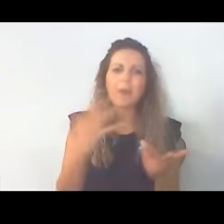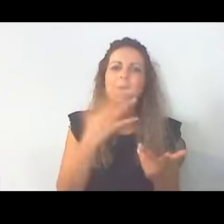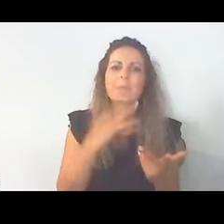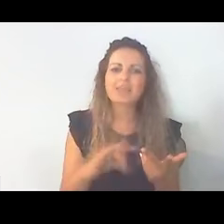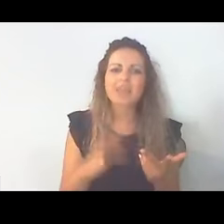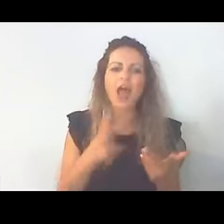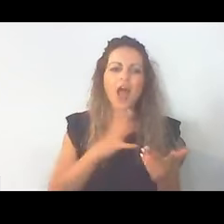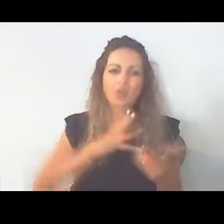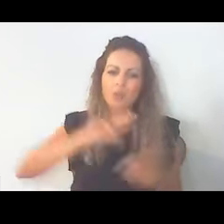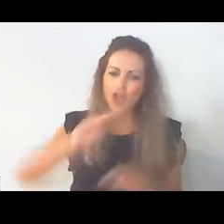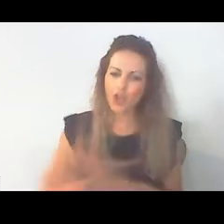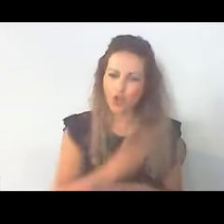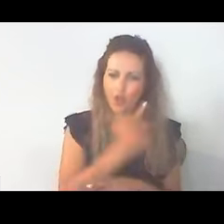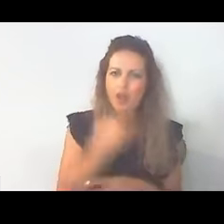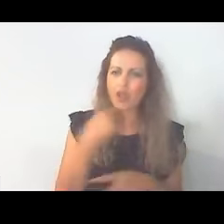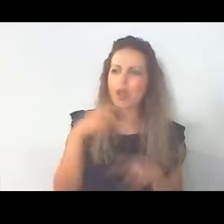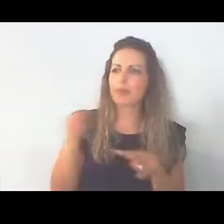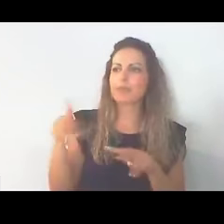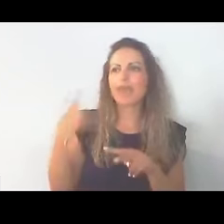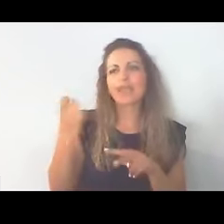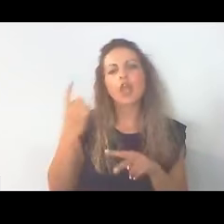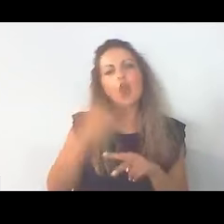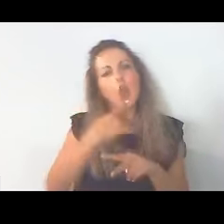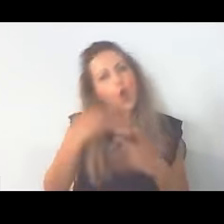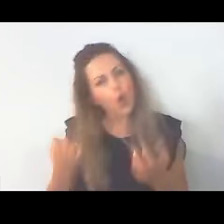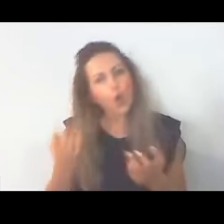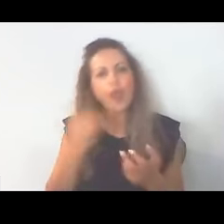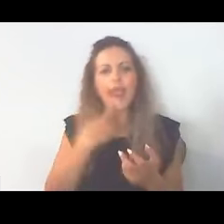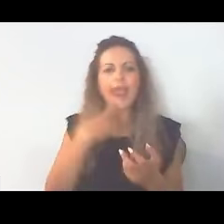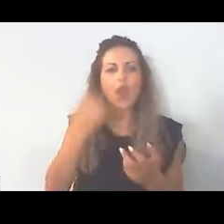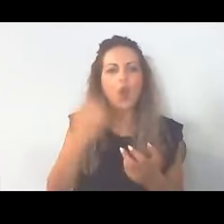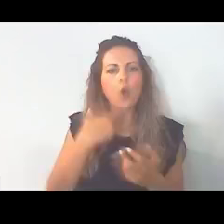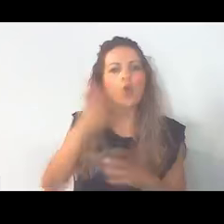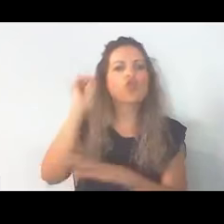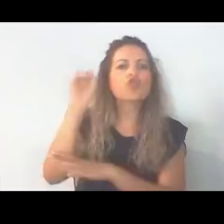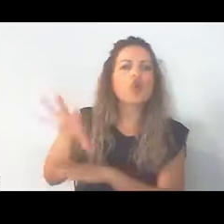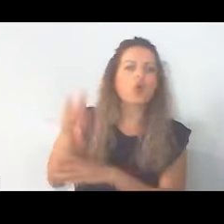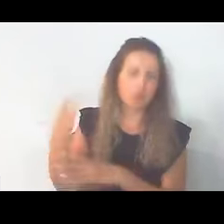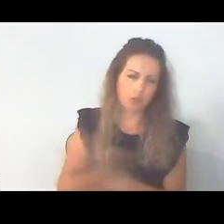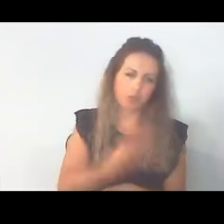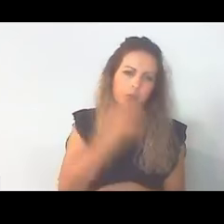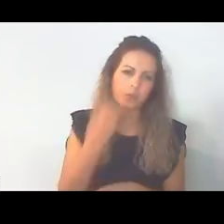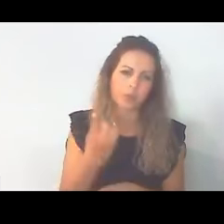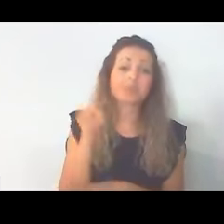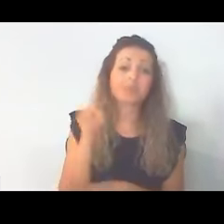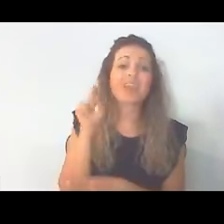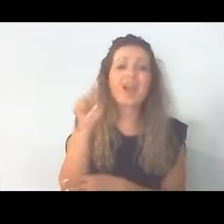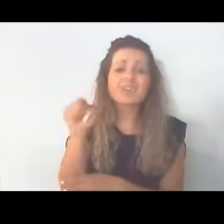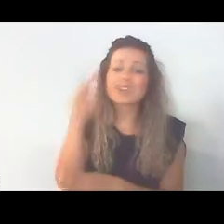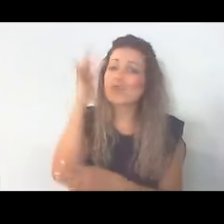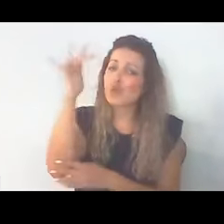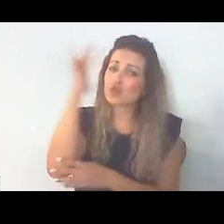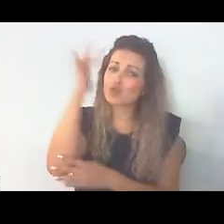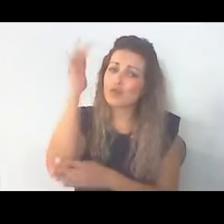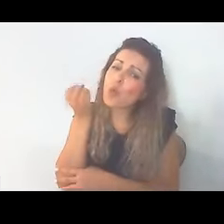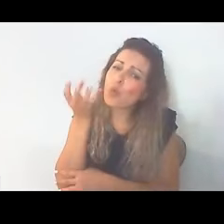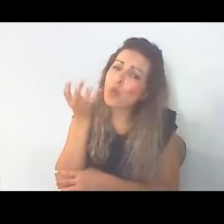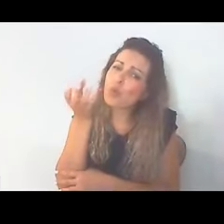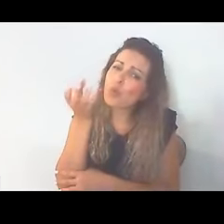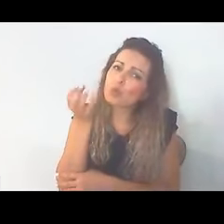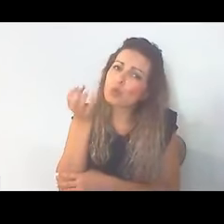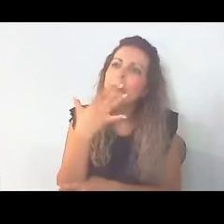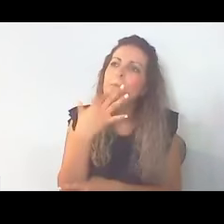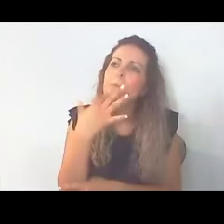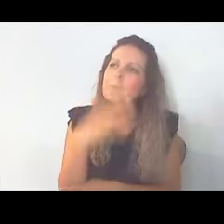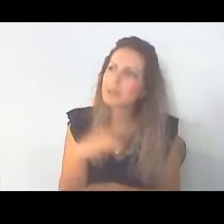το βιασμό. Η κουλτούρα αυτή είναι βαθιά ριζωμένη σε όλες